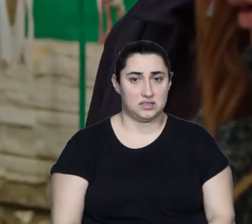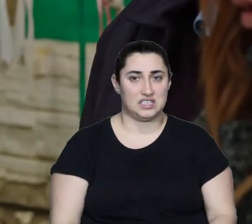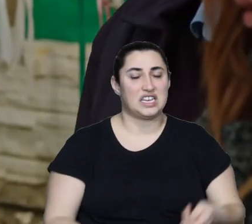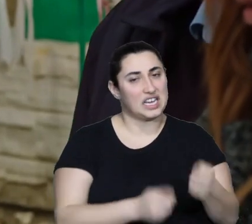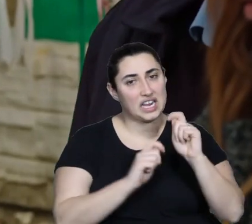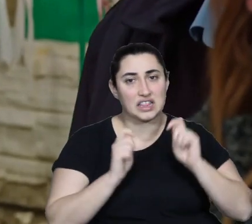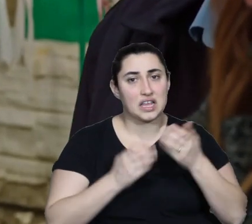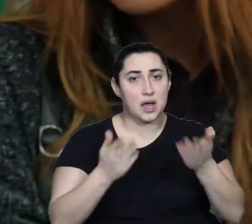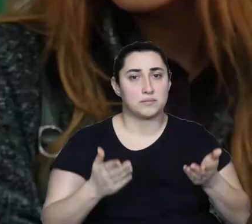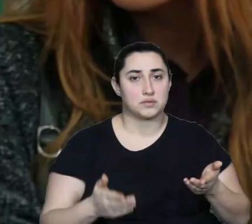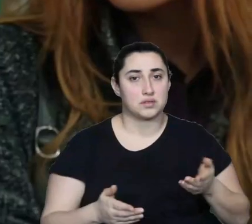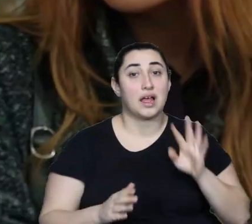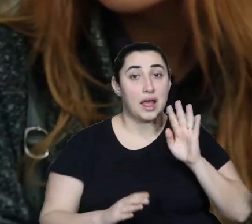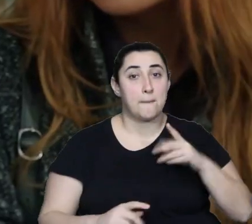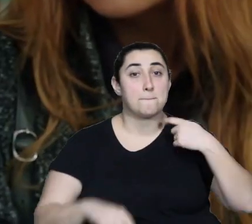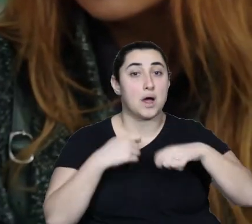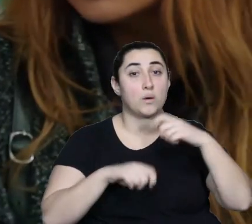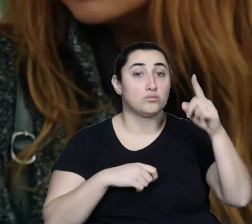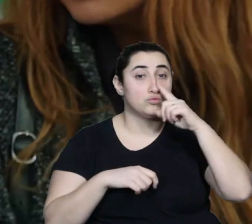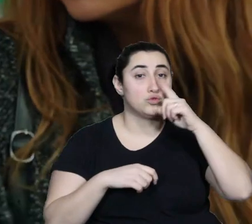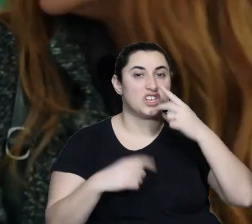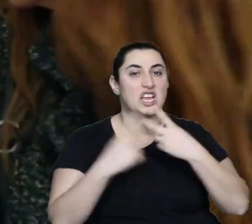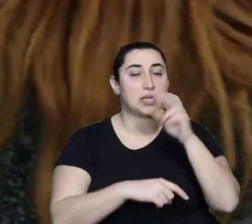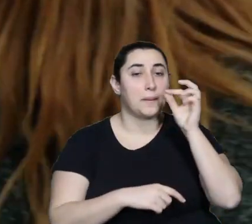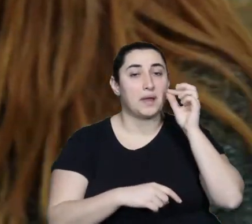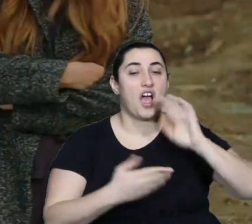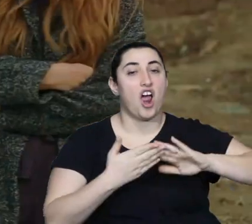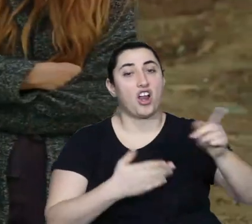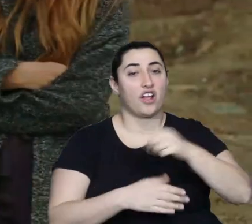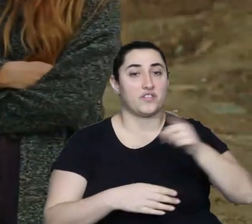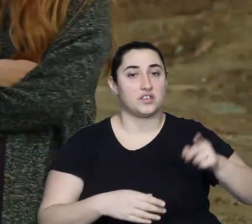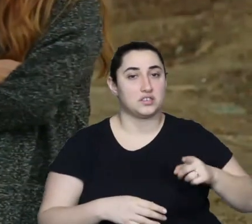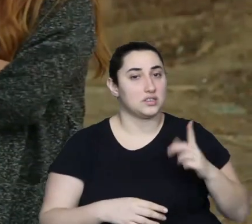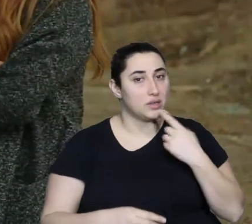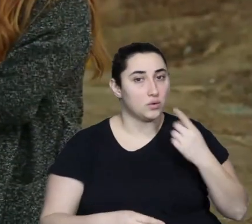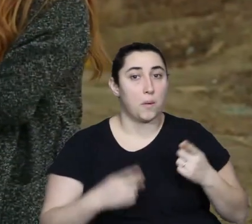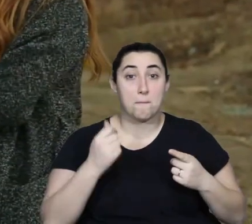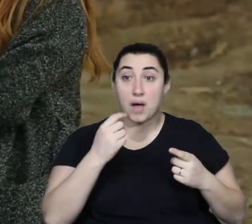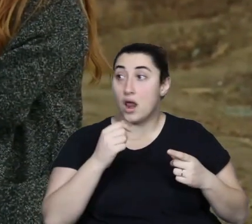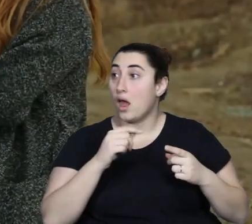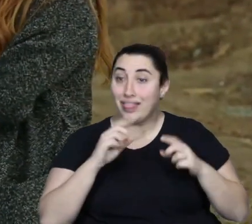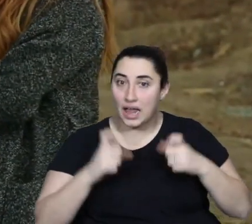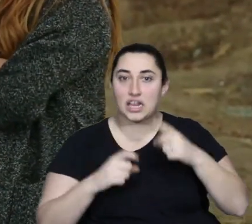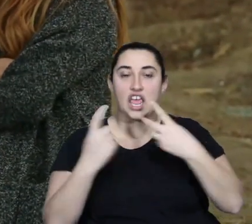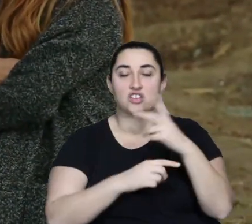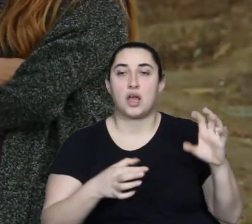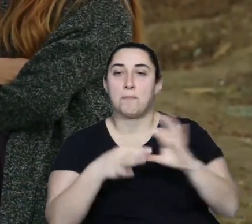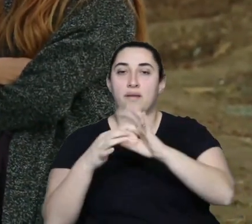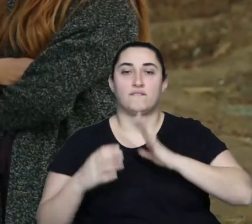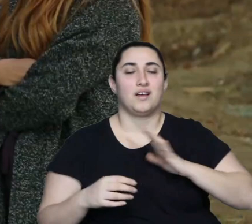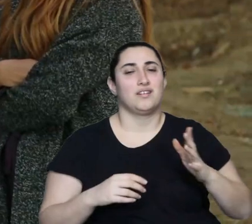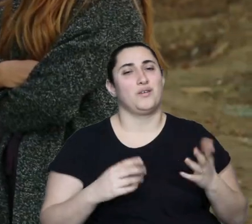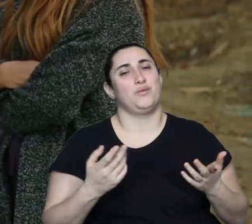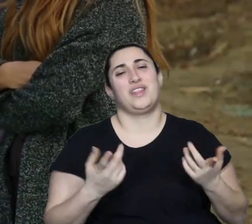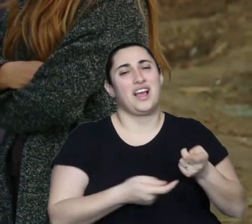Kredi çekersiniz. Hem banka müdürü Yaşar Bey'in samimi dostu. Para nerede? Yaşar Bey orada. Yaşar,